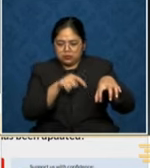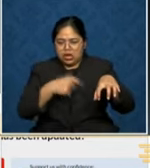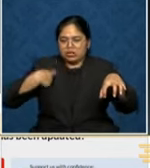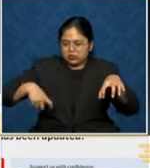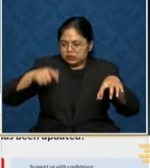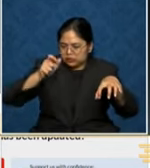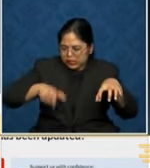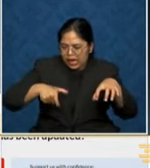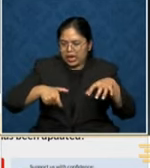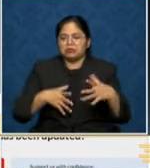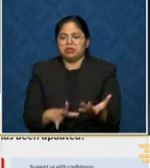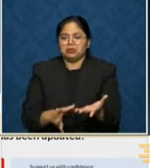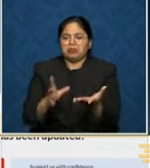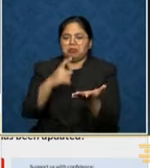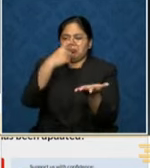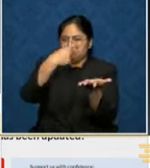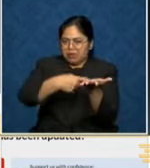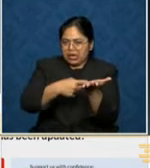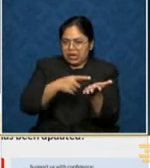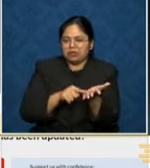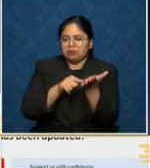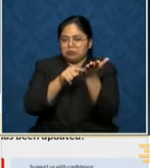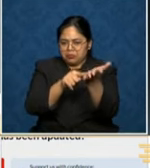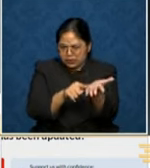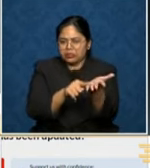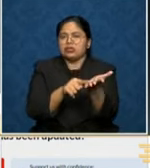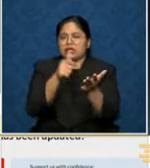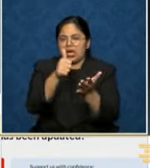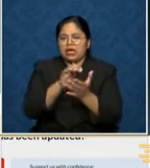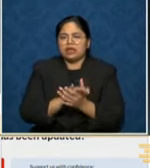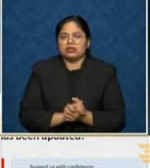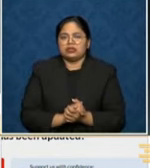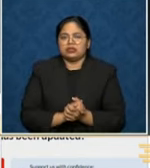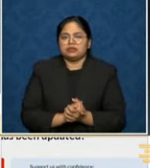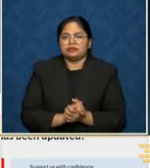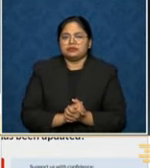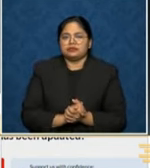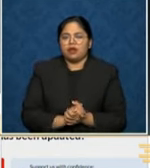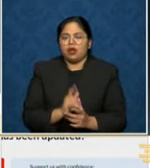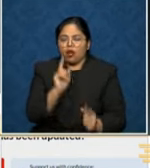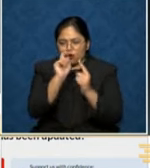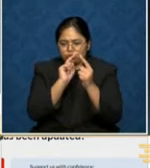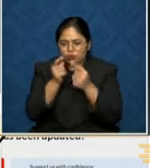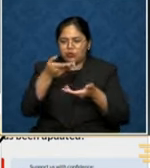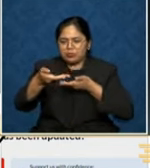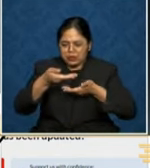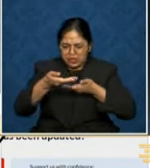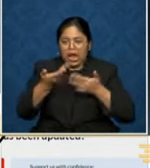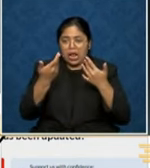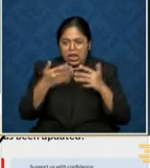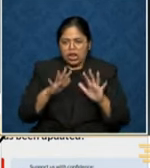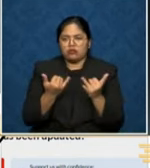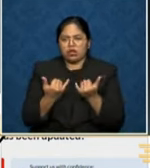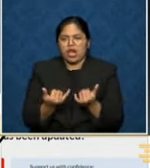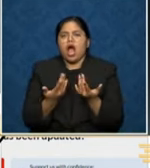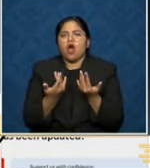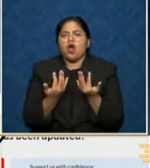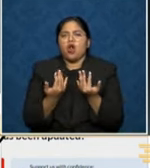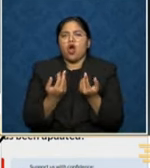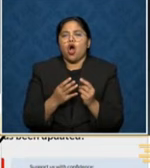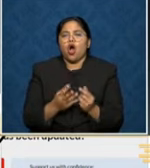ว่าสิ่งที่เรานำเสนอนี่เราได้ไปเจรจามาหรือยังเราเจรจาแล้วนะครับ แล้วรอขั้นตอนการเซ็น MOU แน่นอน